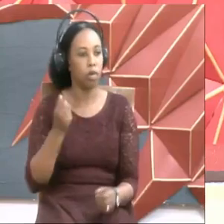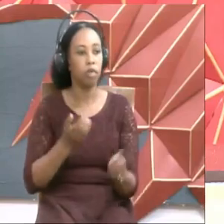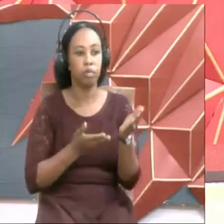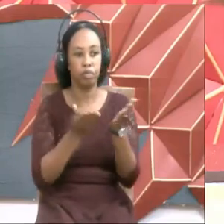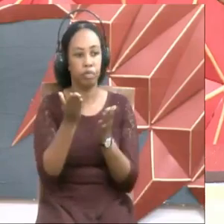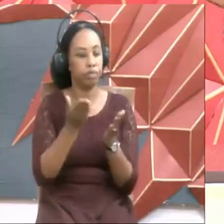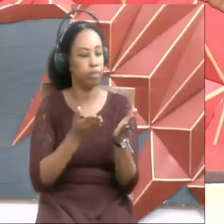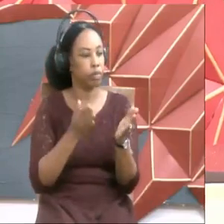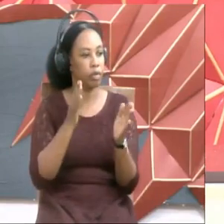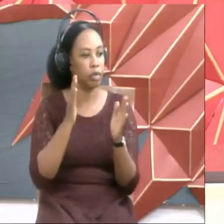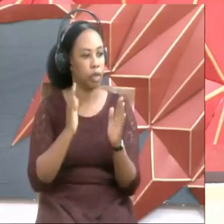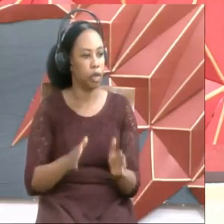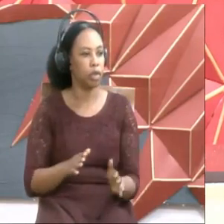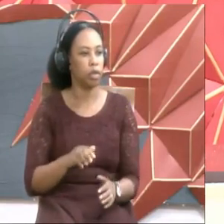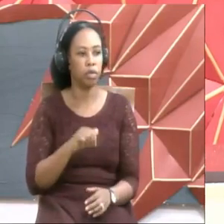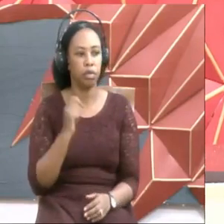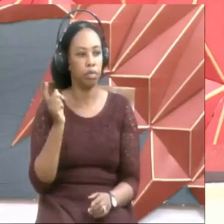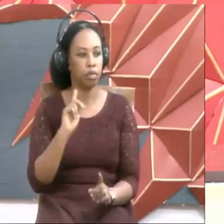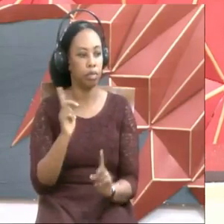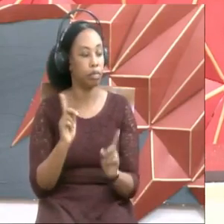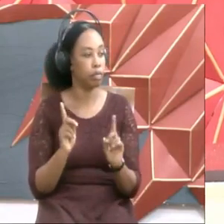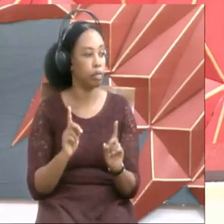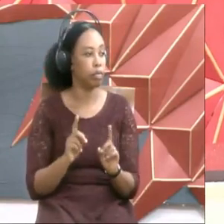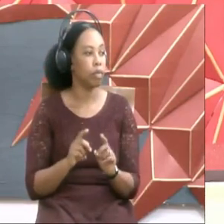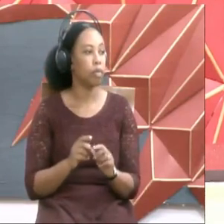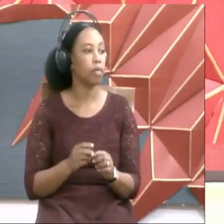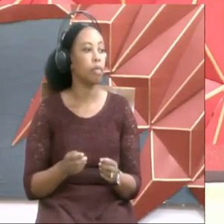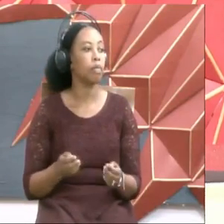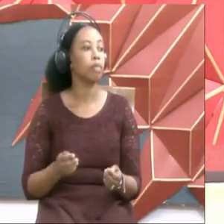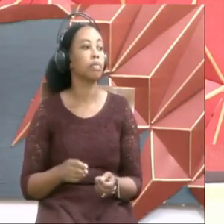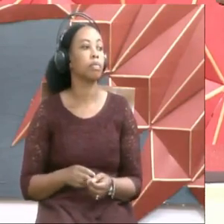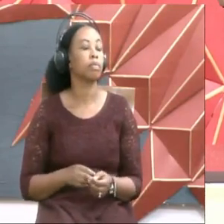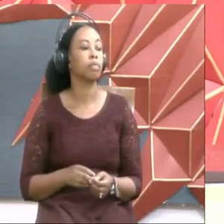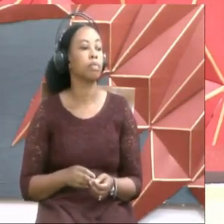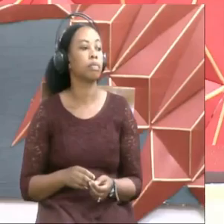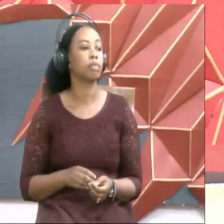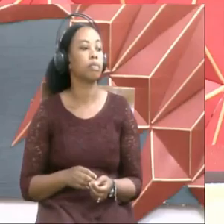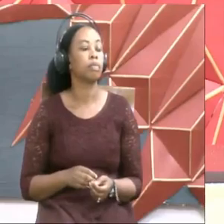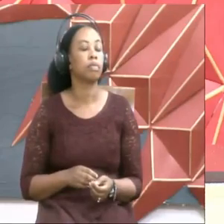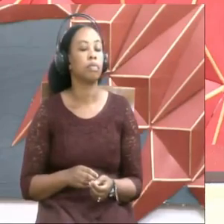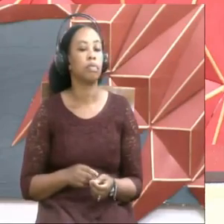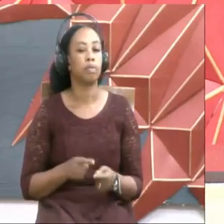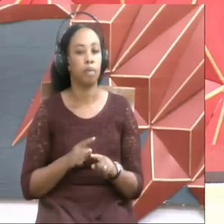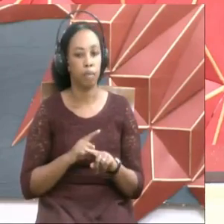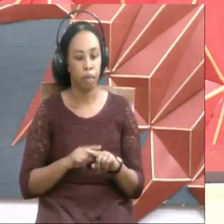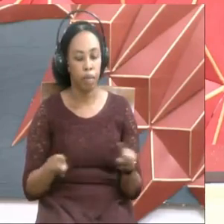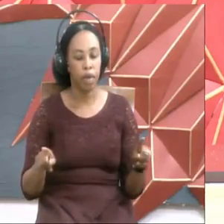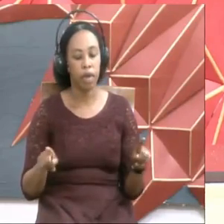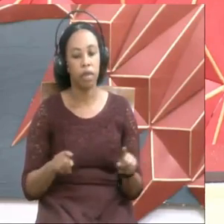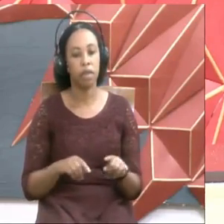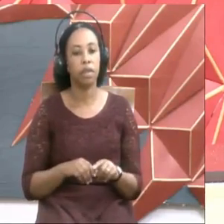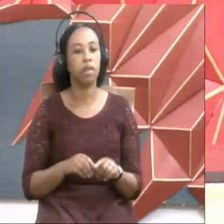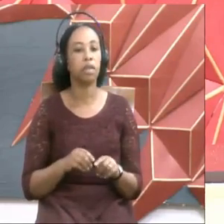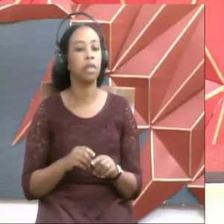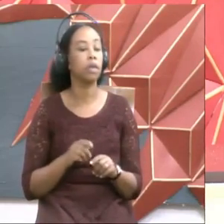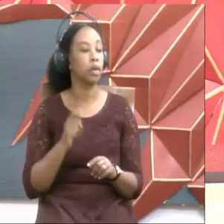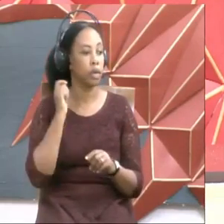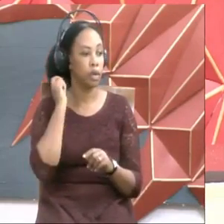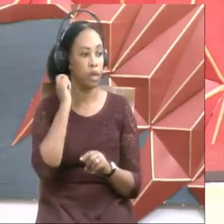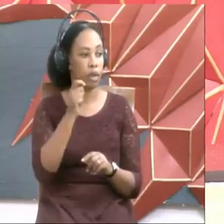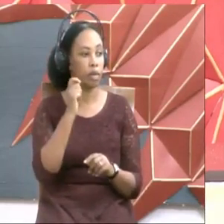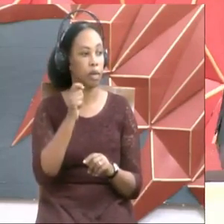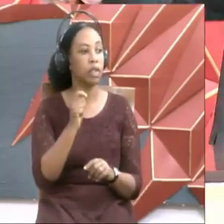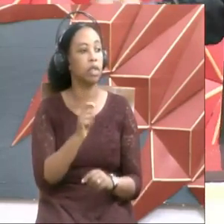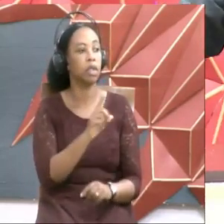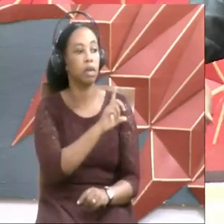umubwirizabutumwa amaofisi yose oya ahubwo ayo maofisi yose ahamiririza umwami wacu